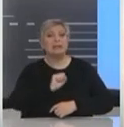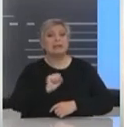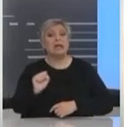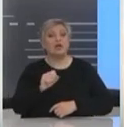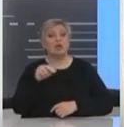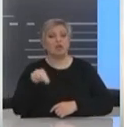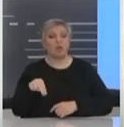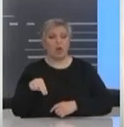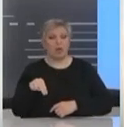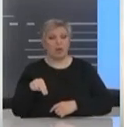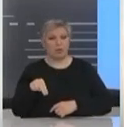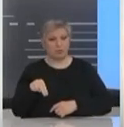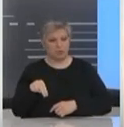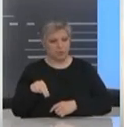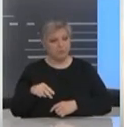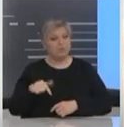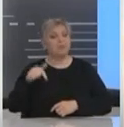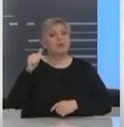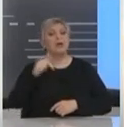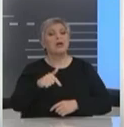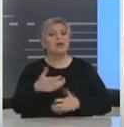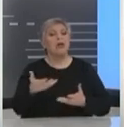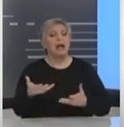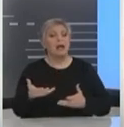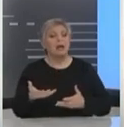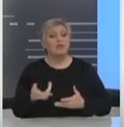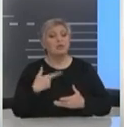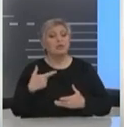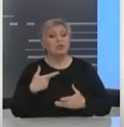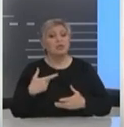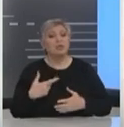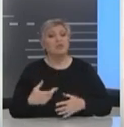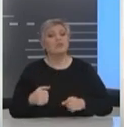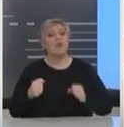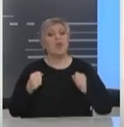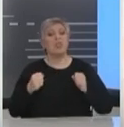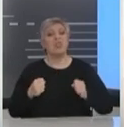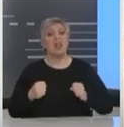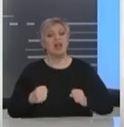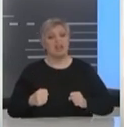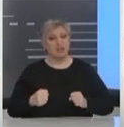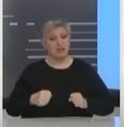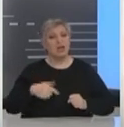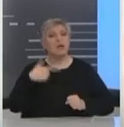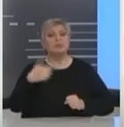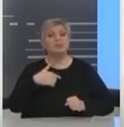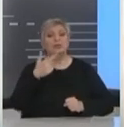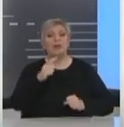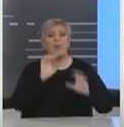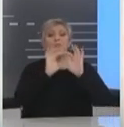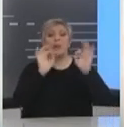Νικόλαος, ο οποίος δέχεται τη θέση αυτή την ανθεληνική περί αυτόνομης Μακεδονίας και